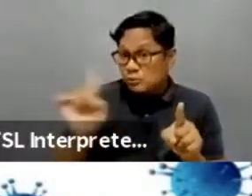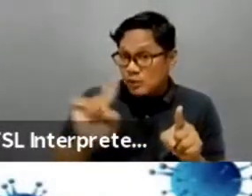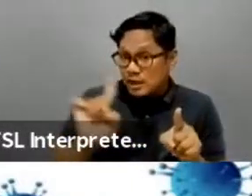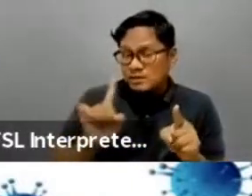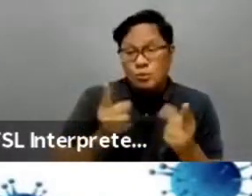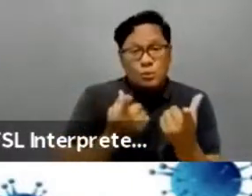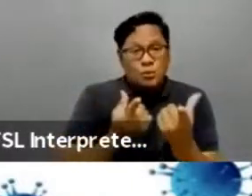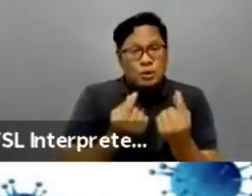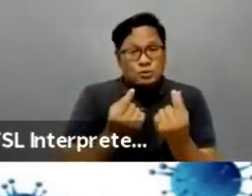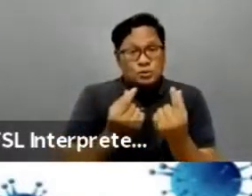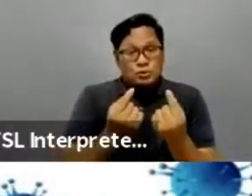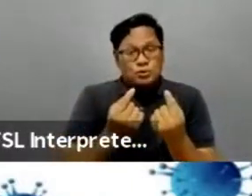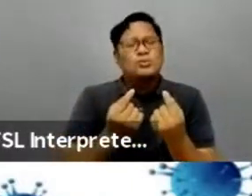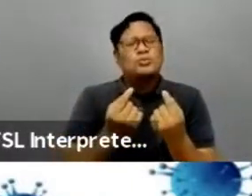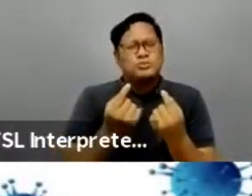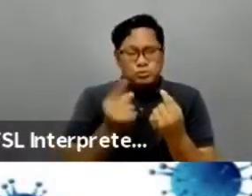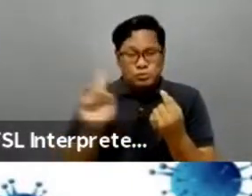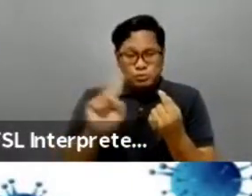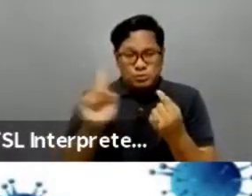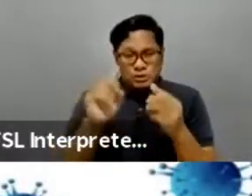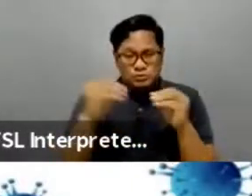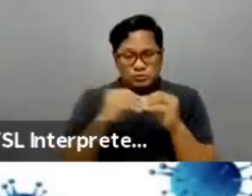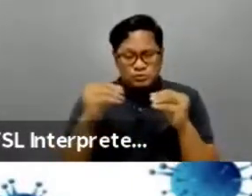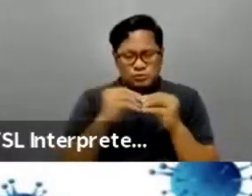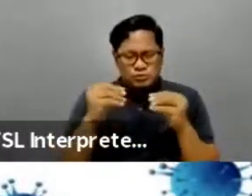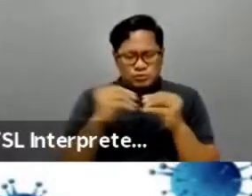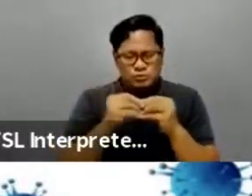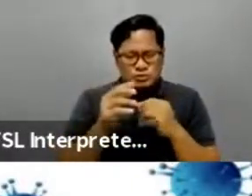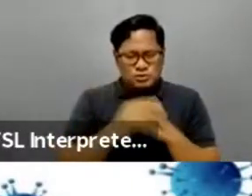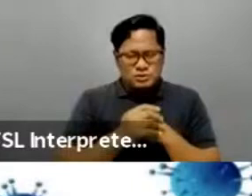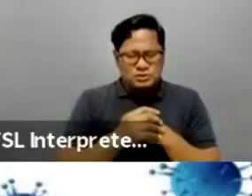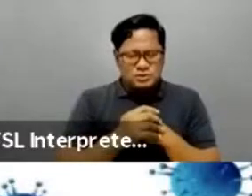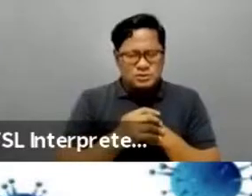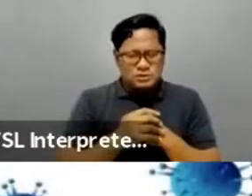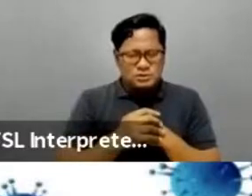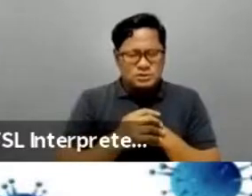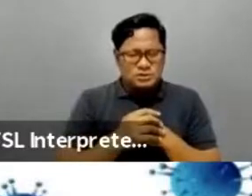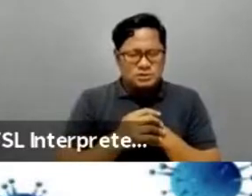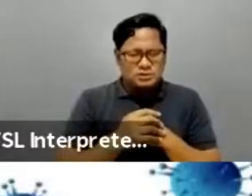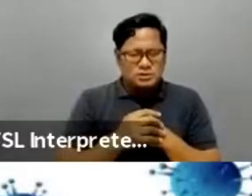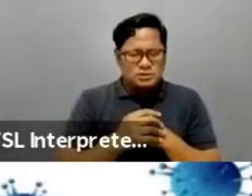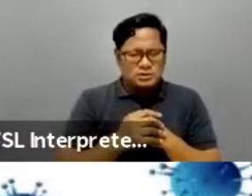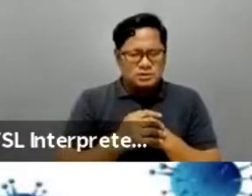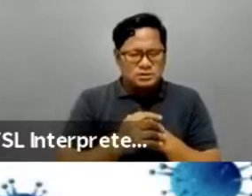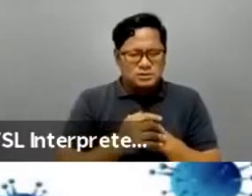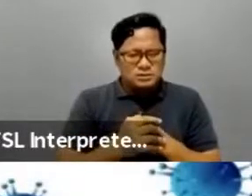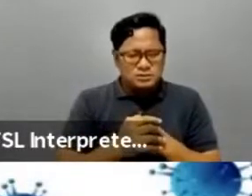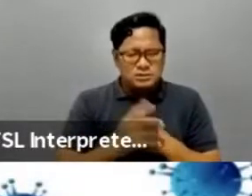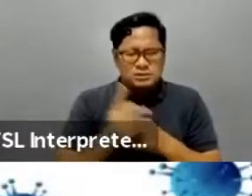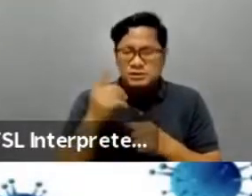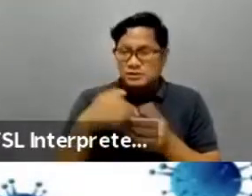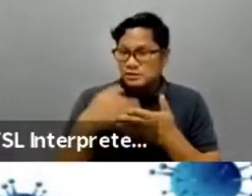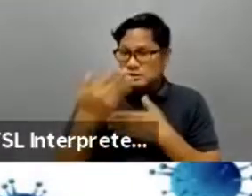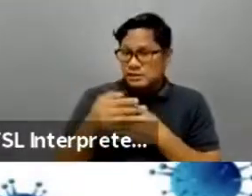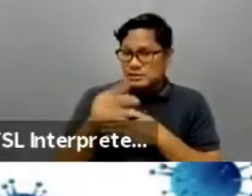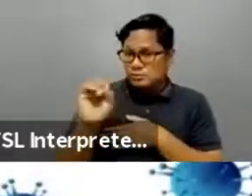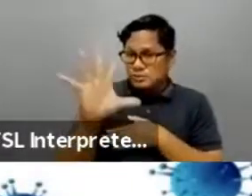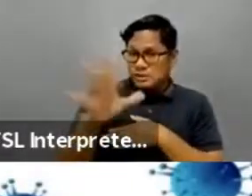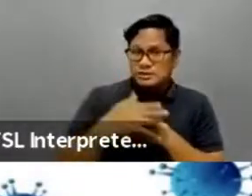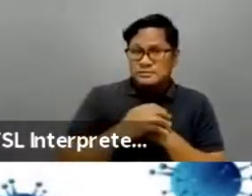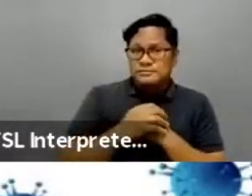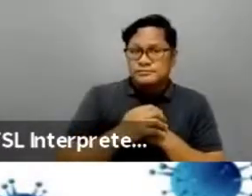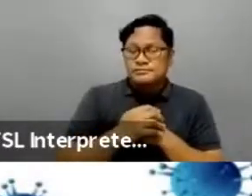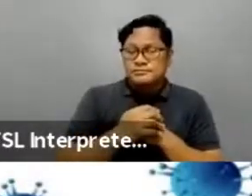do, what more should we do, at what future will we have. Next, please. Doon